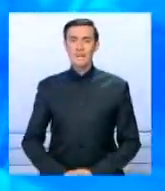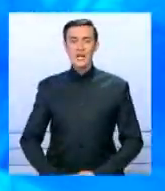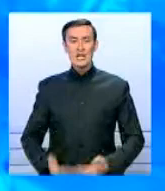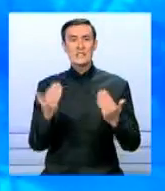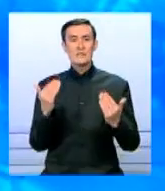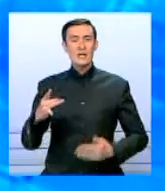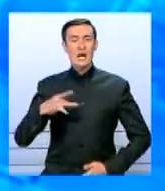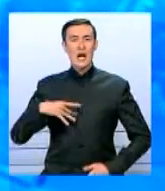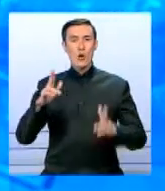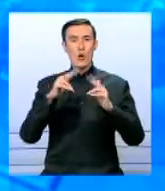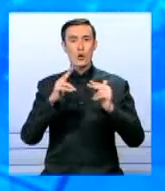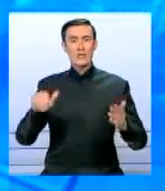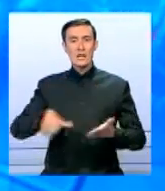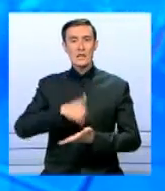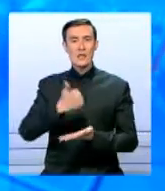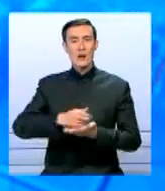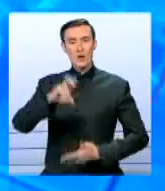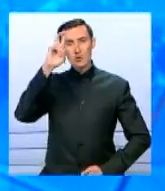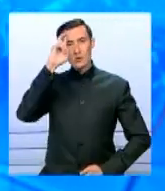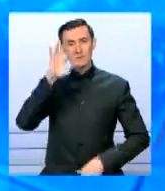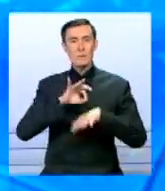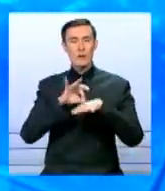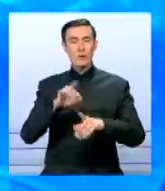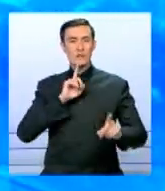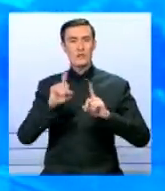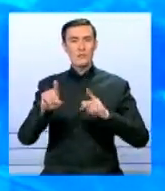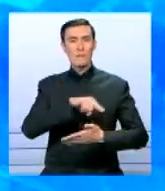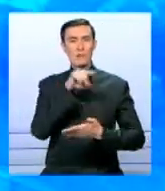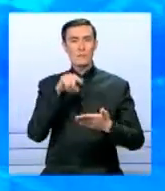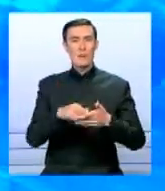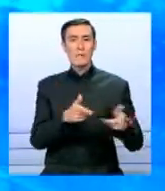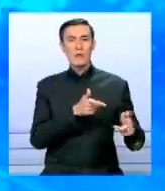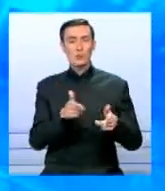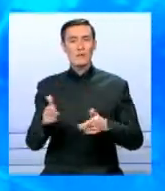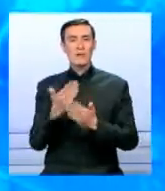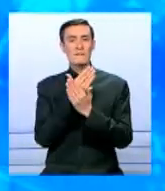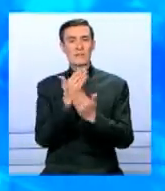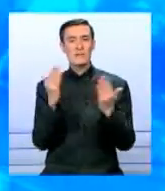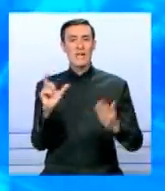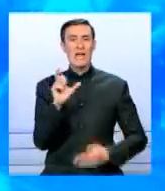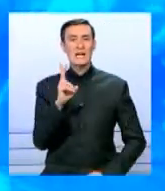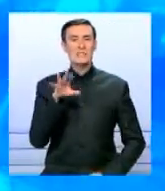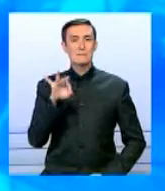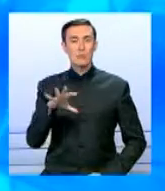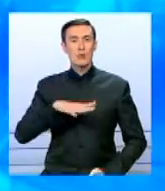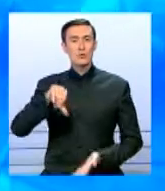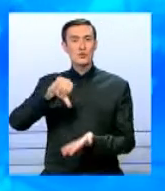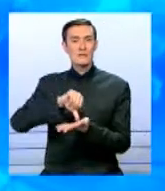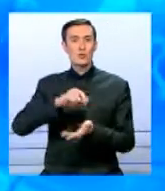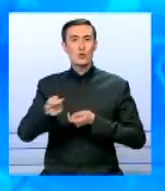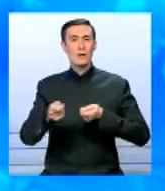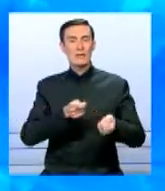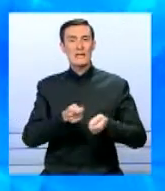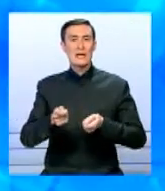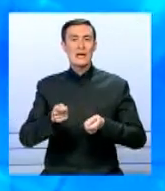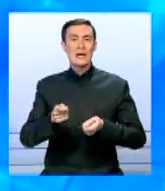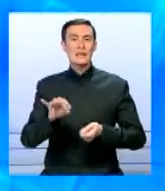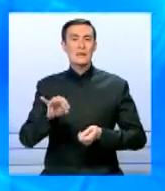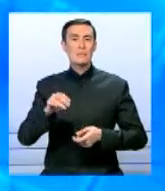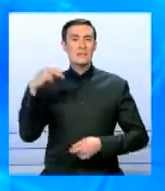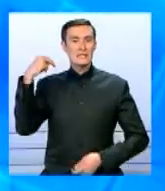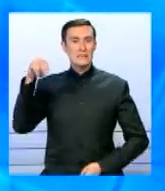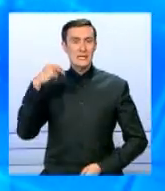Сегодня в Аккорде глава государства провел совещание по вопросам подготовки к выставке «Экспо». В нем приняли участие руководитель